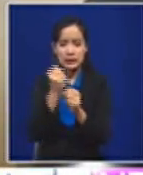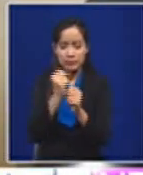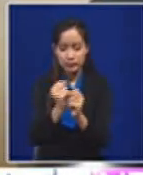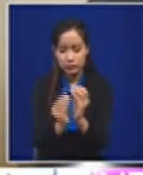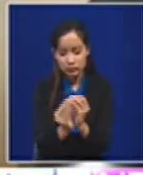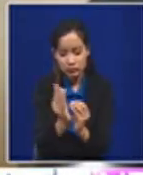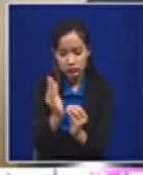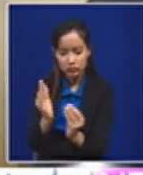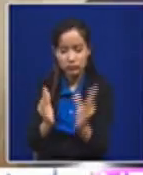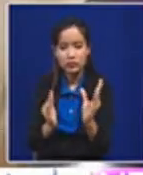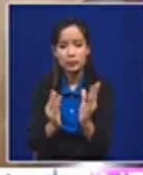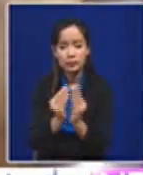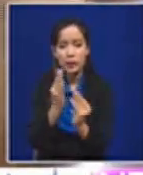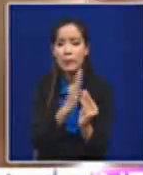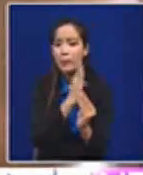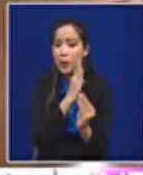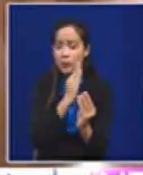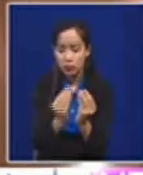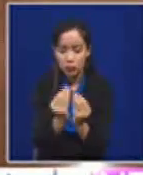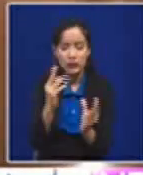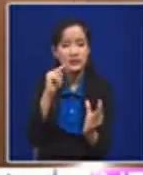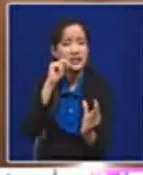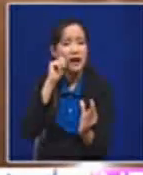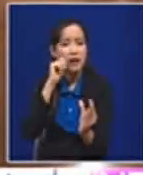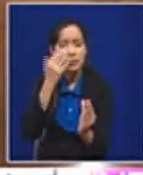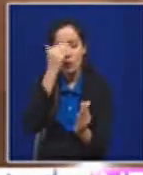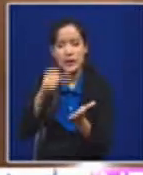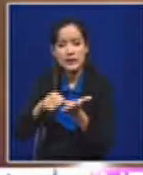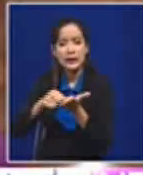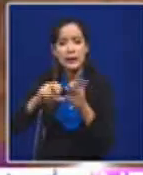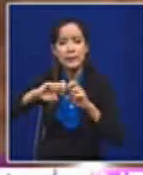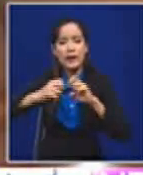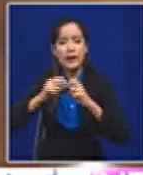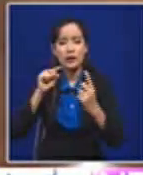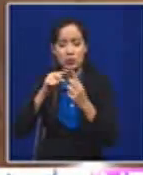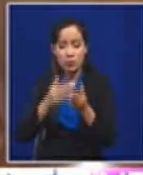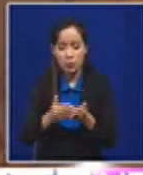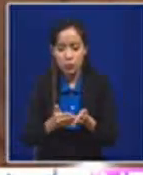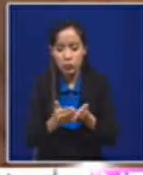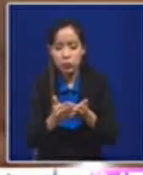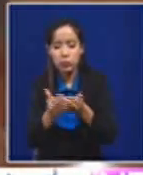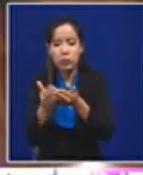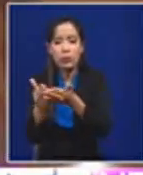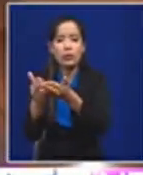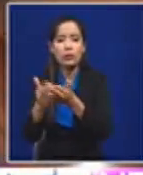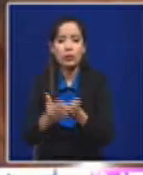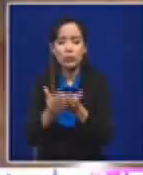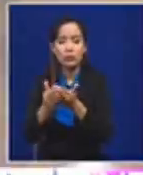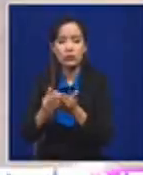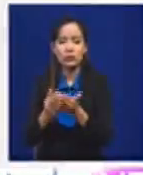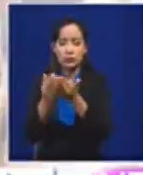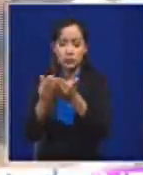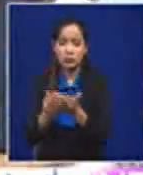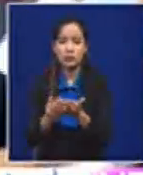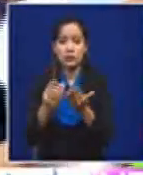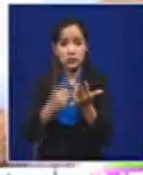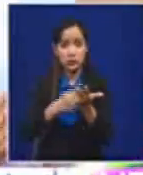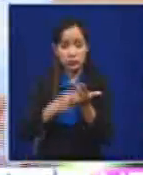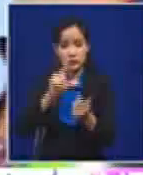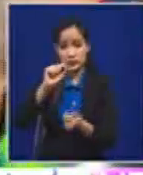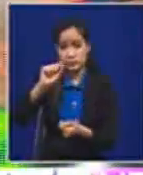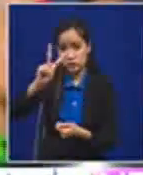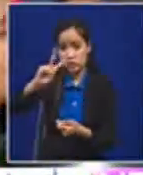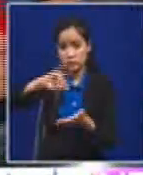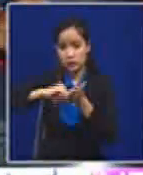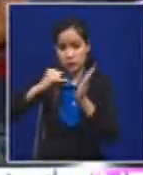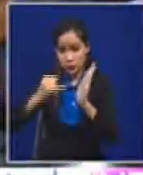ในปี2559นำมาใช้ในการแก้ไขปัญหาการนำเรือออกจากระบบจำนวน22จังหวัดชายทะเลโดยมีเรือที่